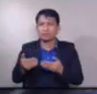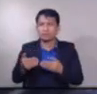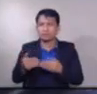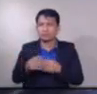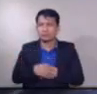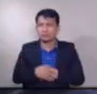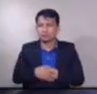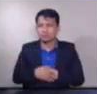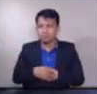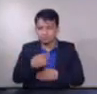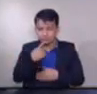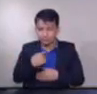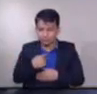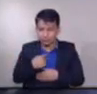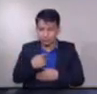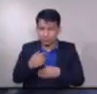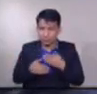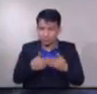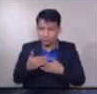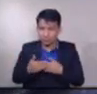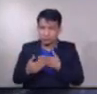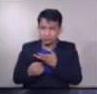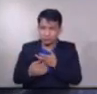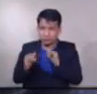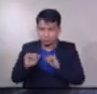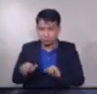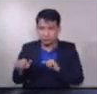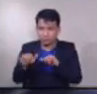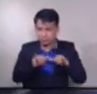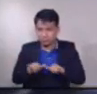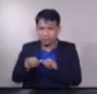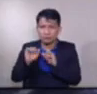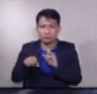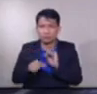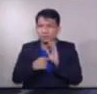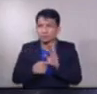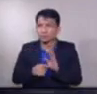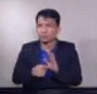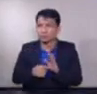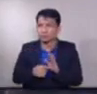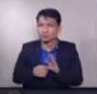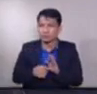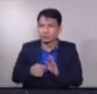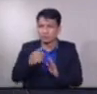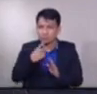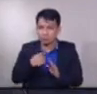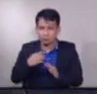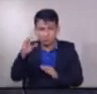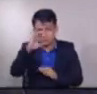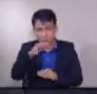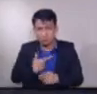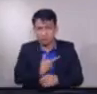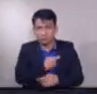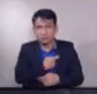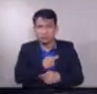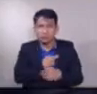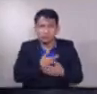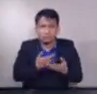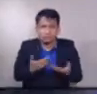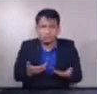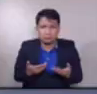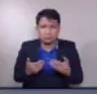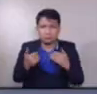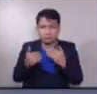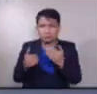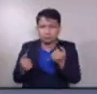yung ready-made. Mm-hmm. Let us cook the noodles together, ha? Kasi that's yun ang hinanakit ng tribo, eh. Wala. Pero kasi, sinusuportahan